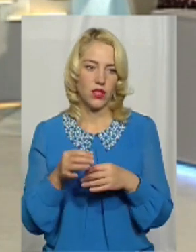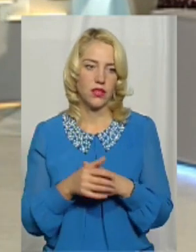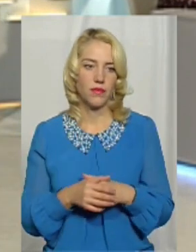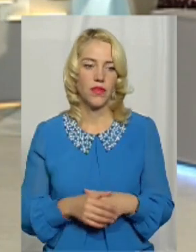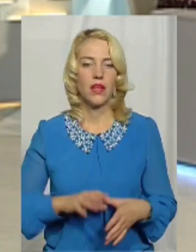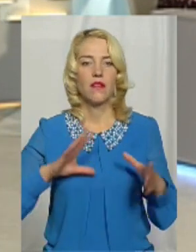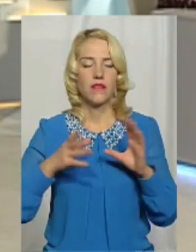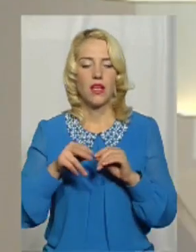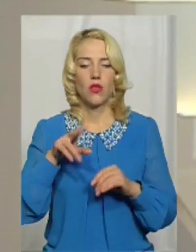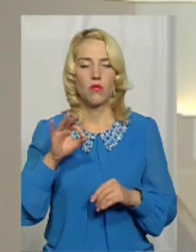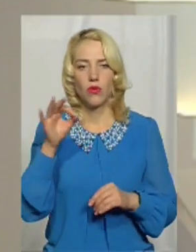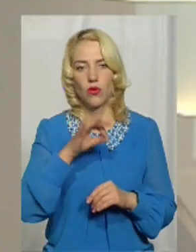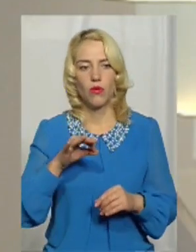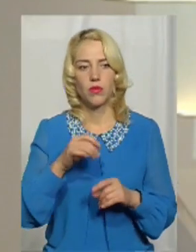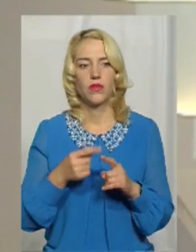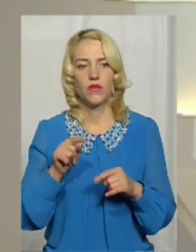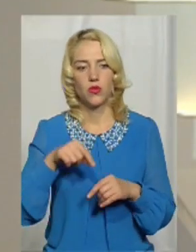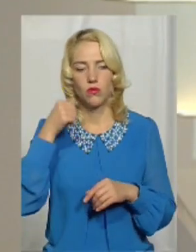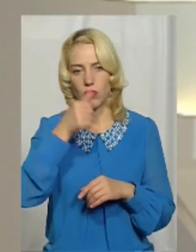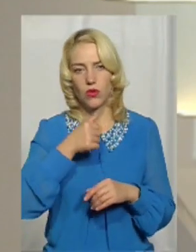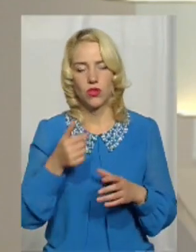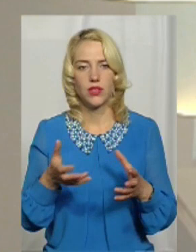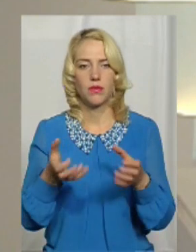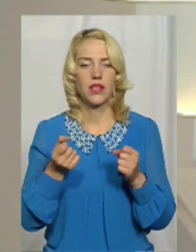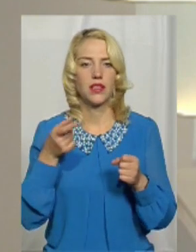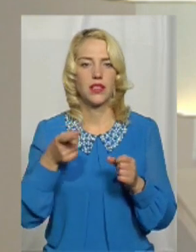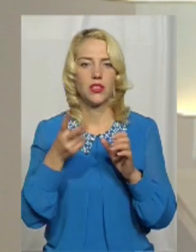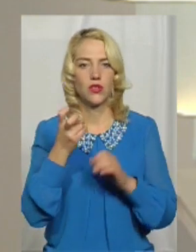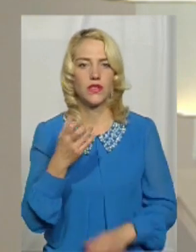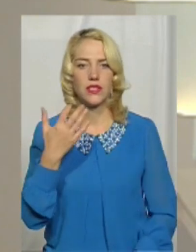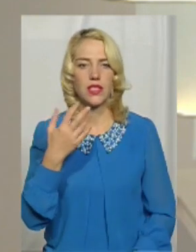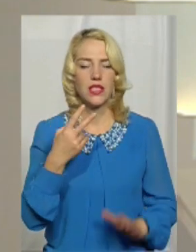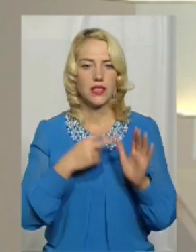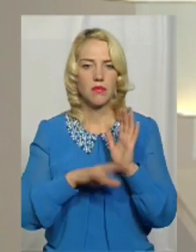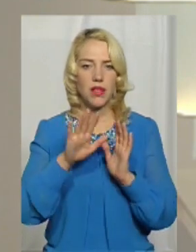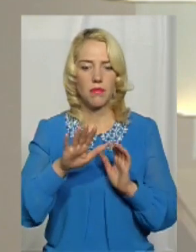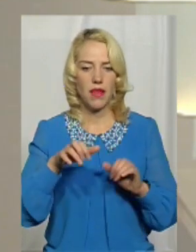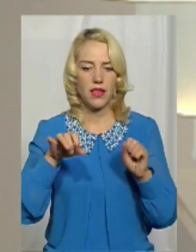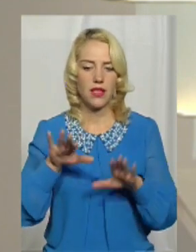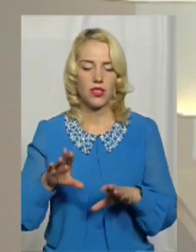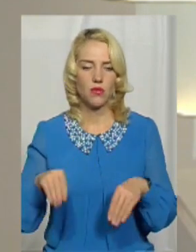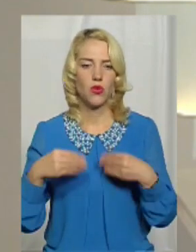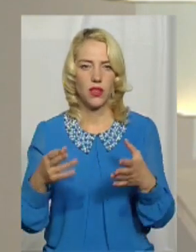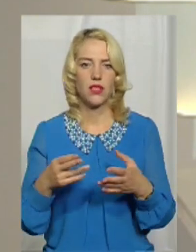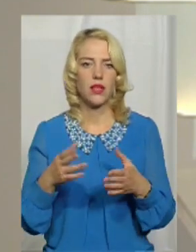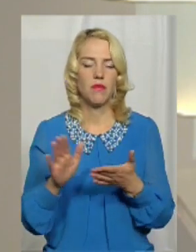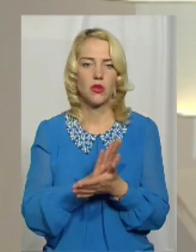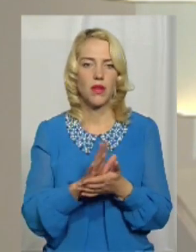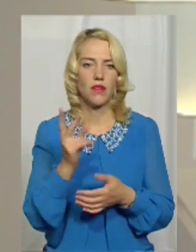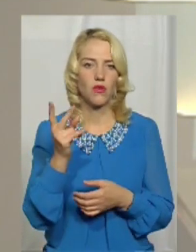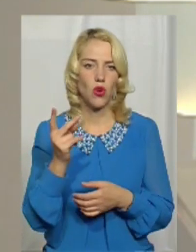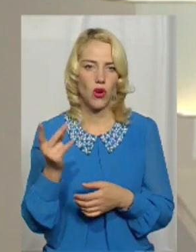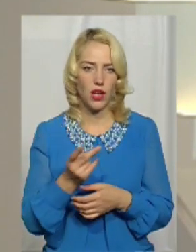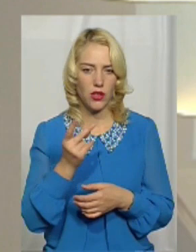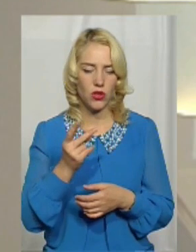От, загалом по області в цьому році місцеві центри прийняли 1285 рішень про надання безоплатної вторинної правової допомоги. І це